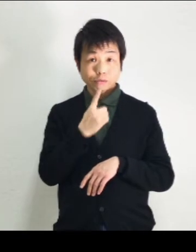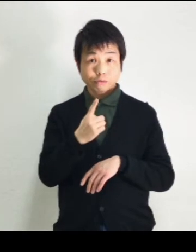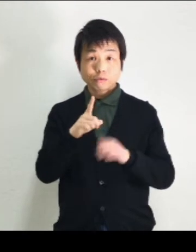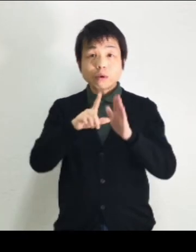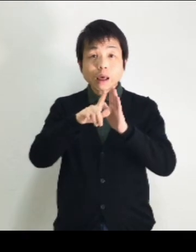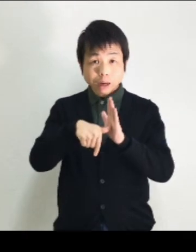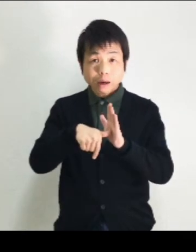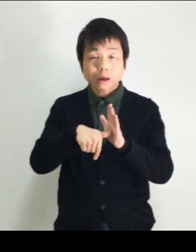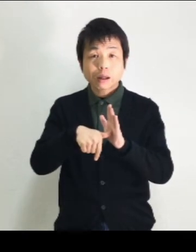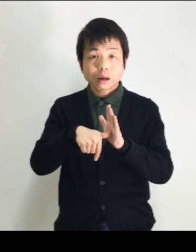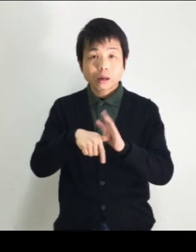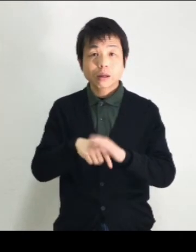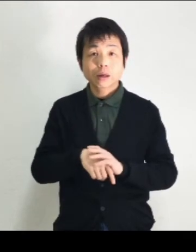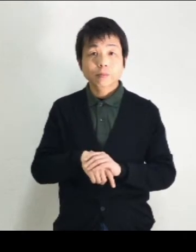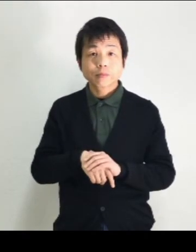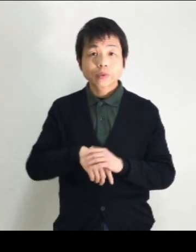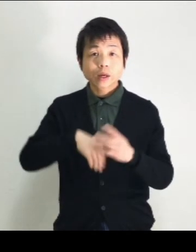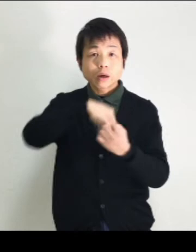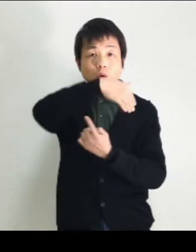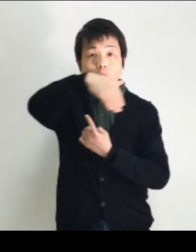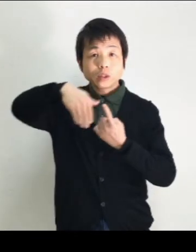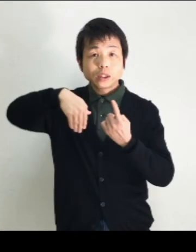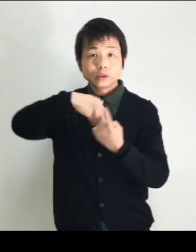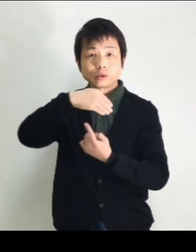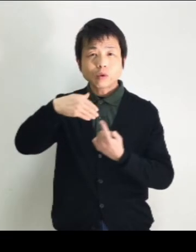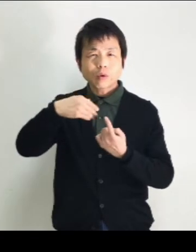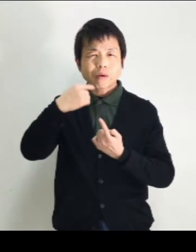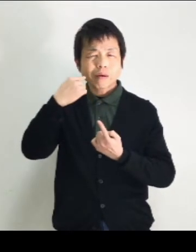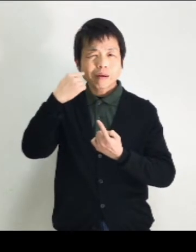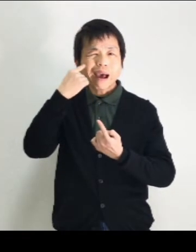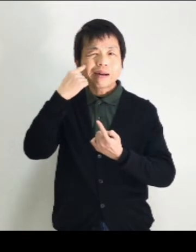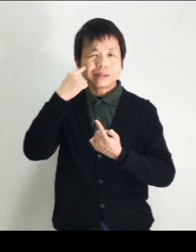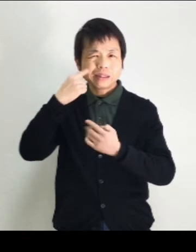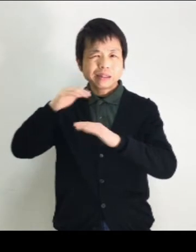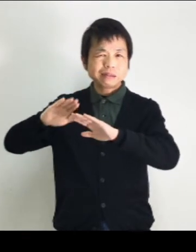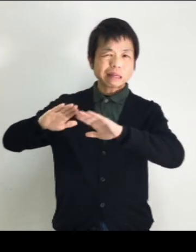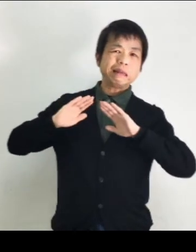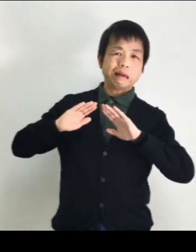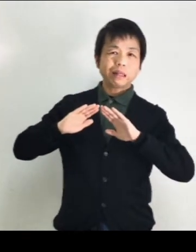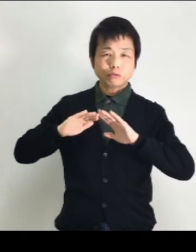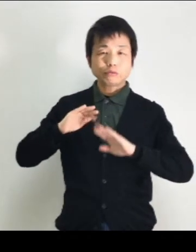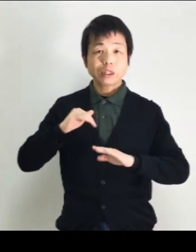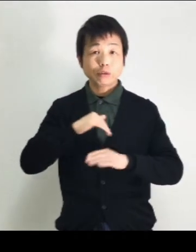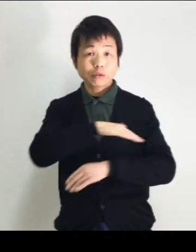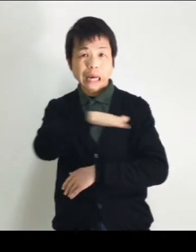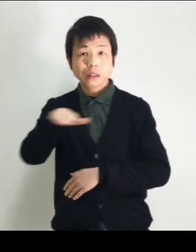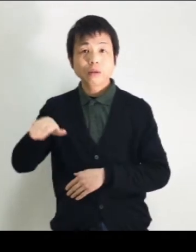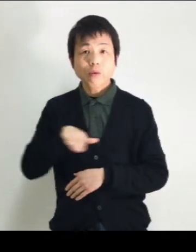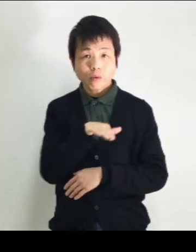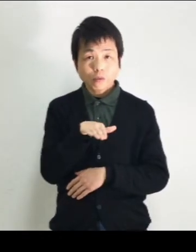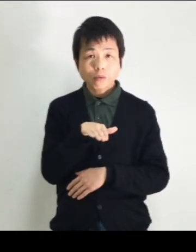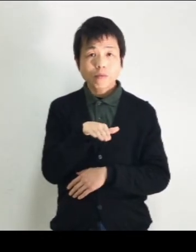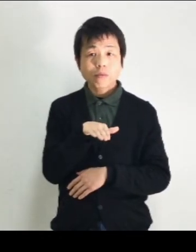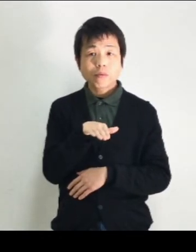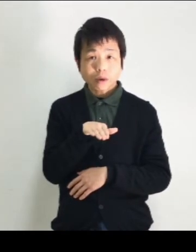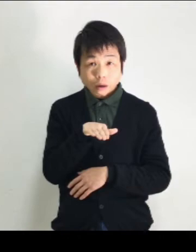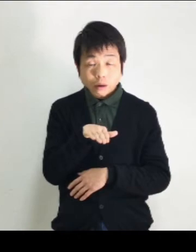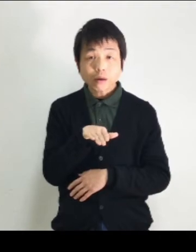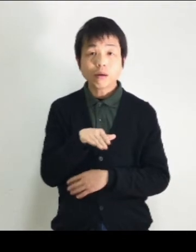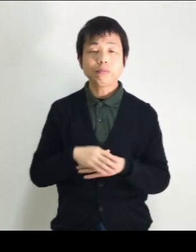ならば、孤立を感じさせられてしまっている環境にいるっていうところが、